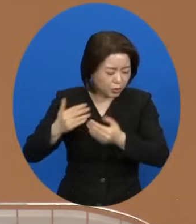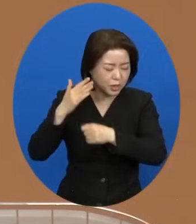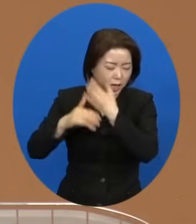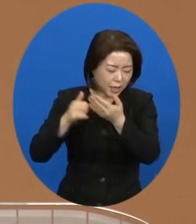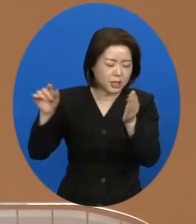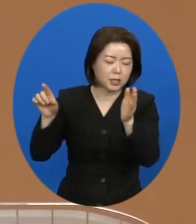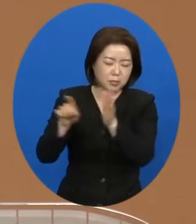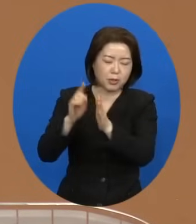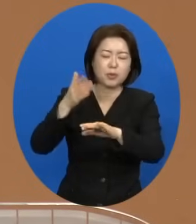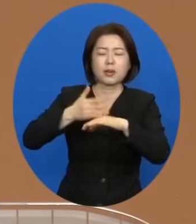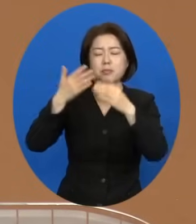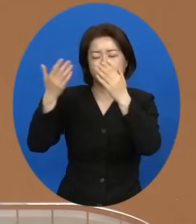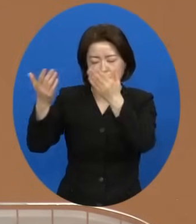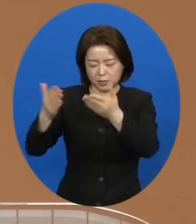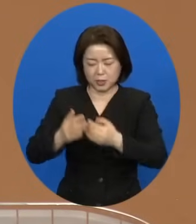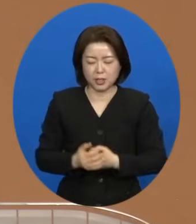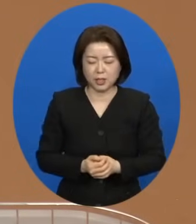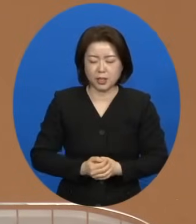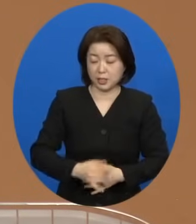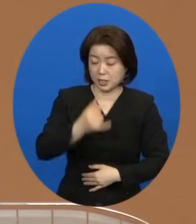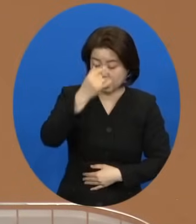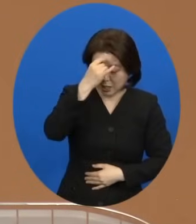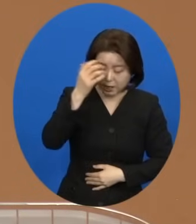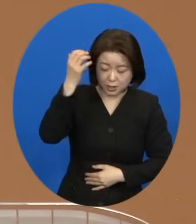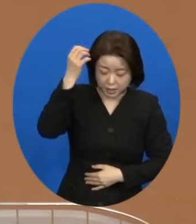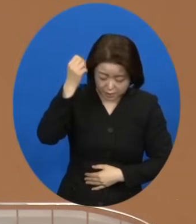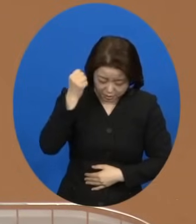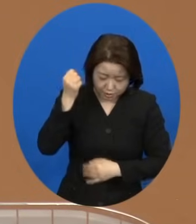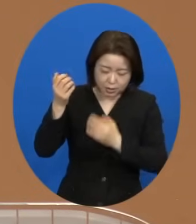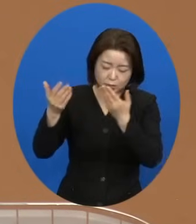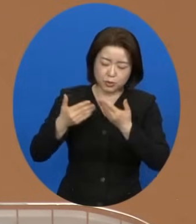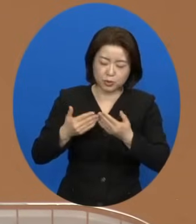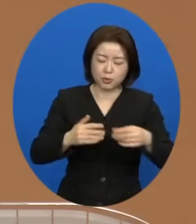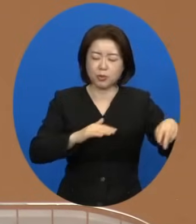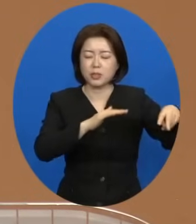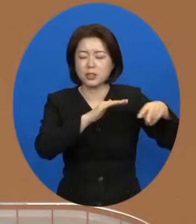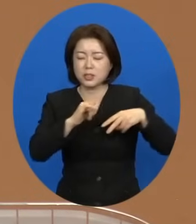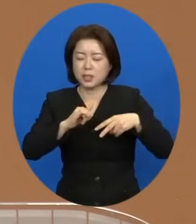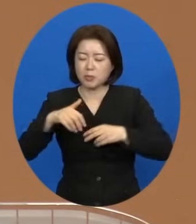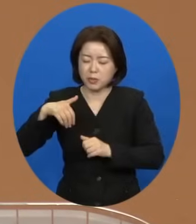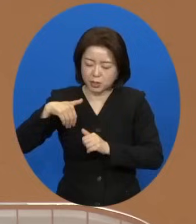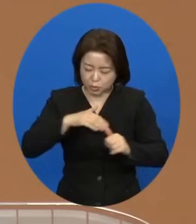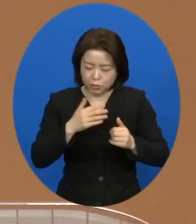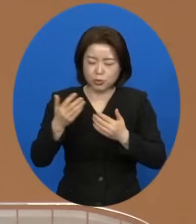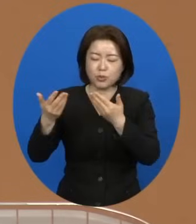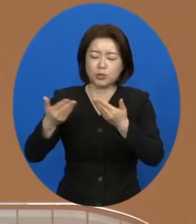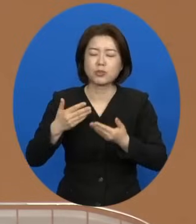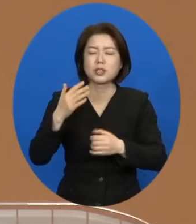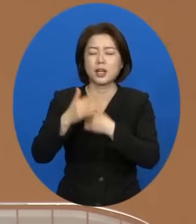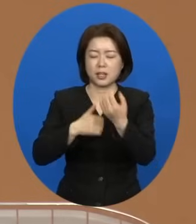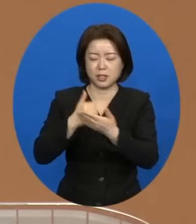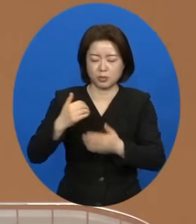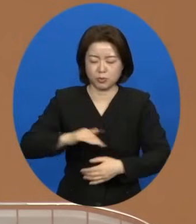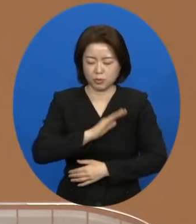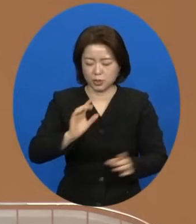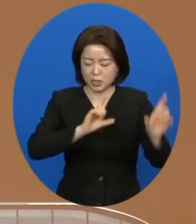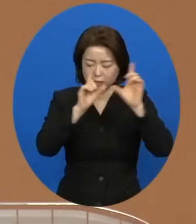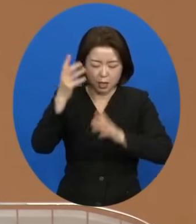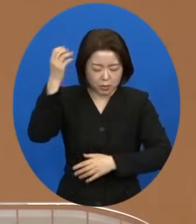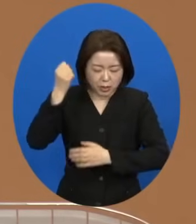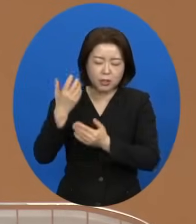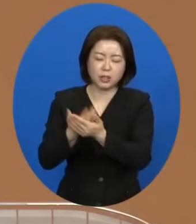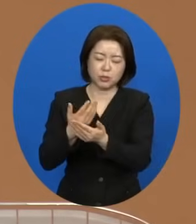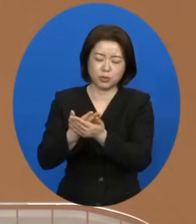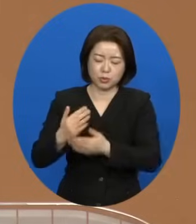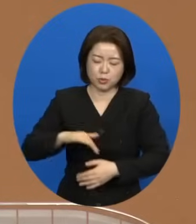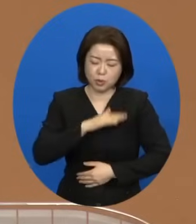감사를 드립니다 한날을 기억하셔서 사무엘을 보내신 하나님 우리의 삶을 기억하여 주시고 우리의